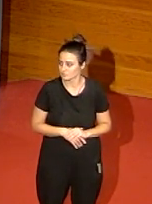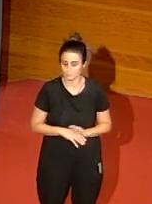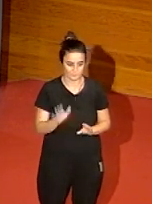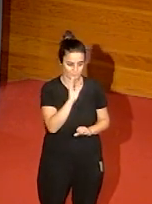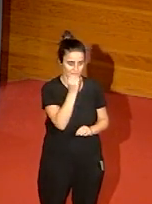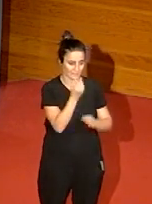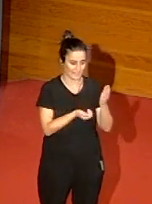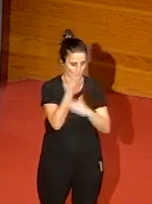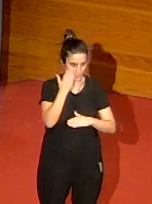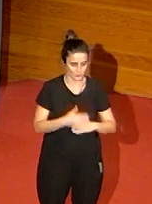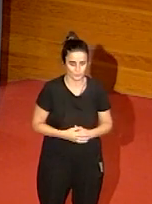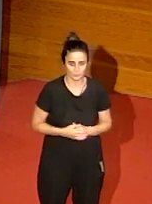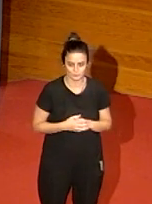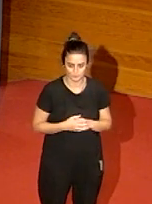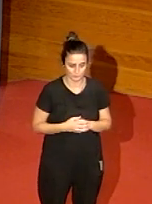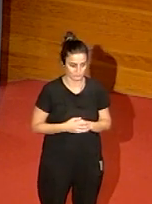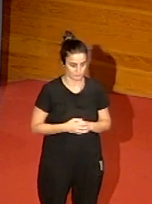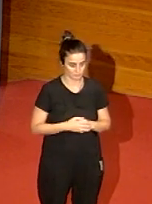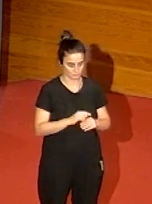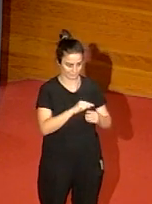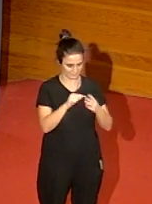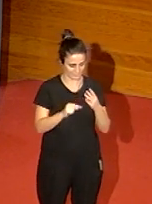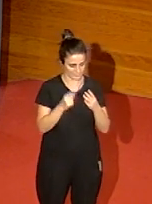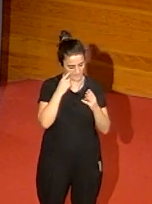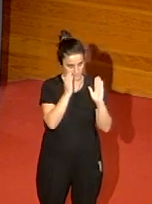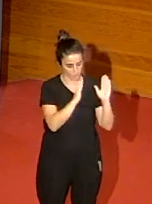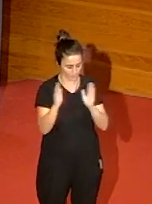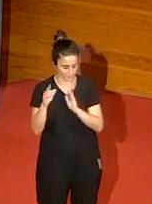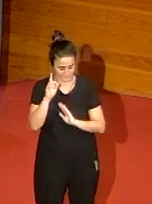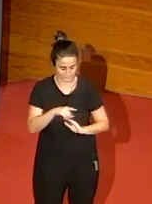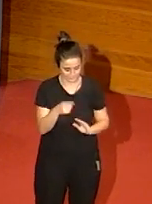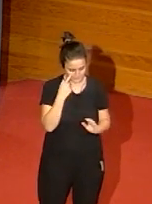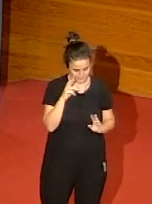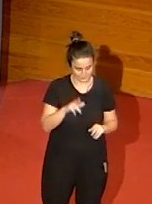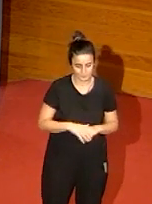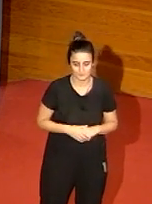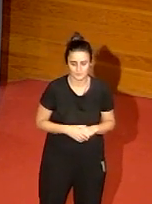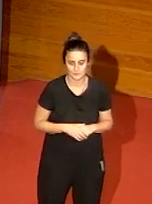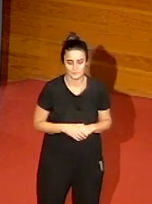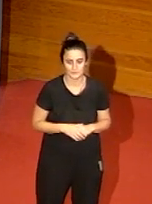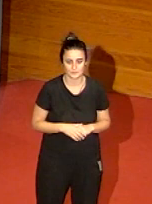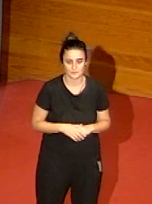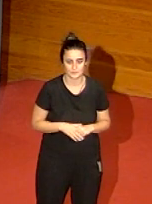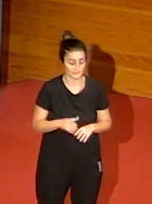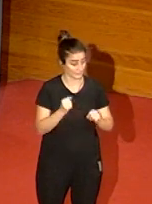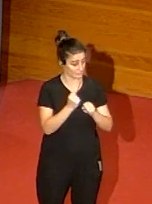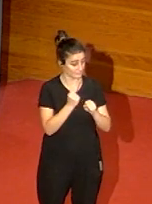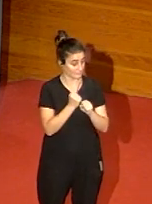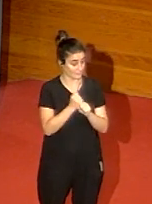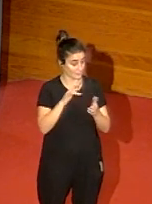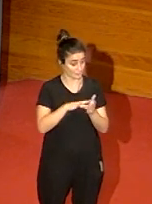Egunon. Bueno, hiru gauza, haber ordenean esaten dudan. Lehenengoa, nazioarteko lana egiten duzuenean, joaten